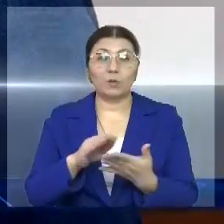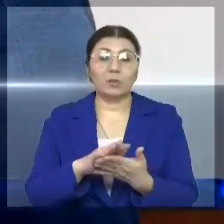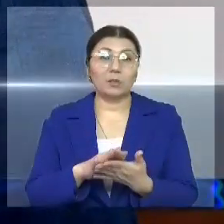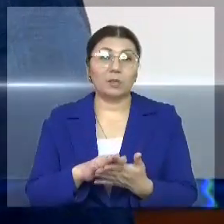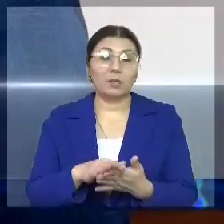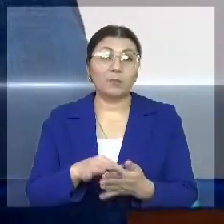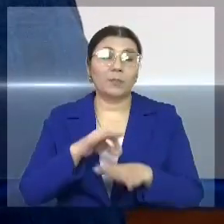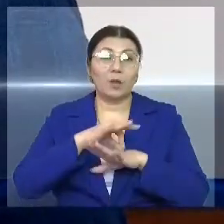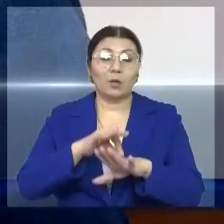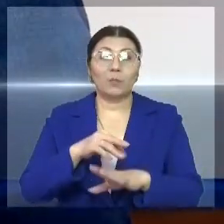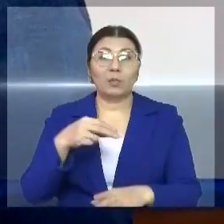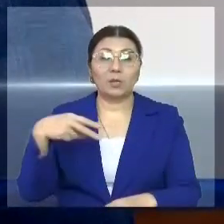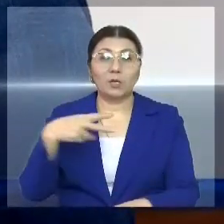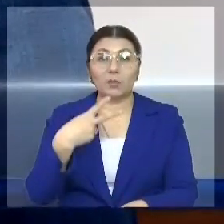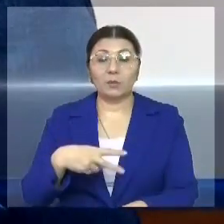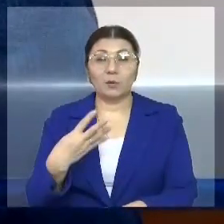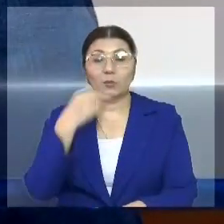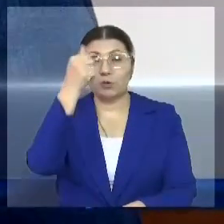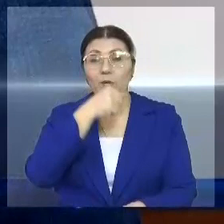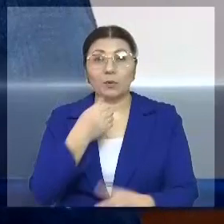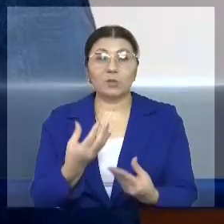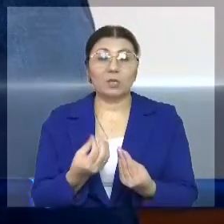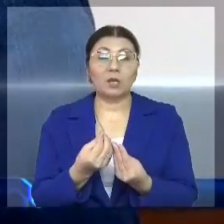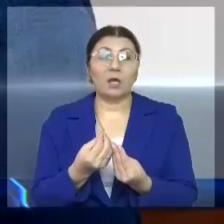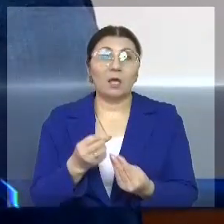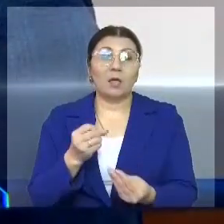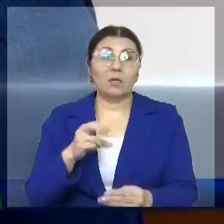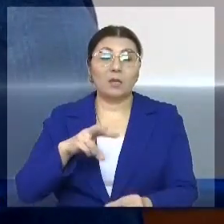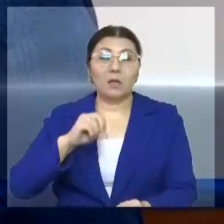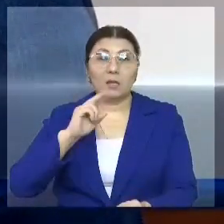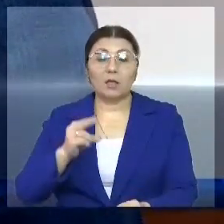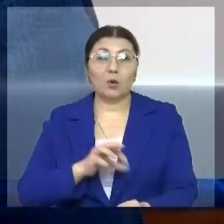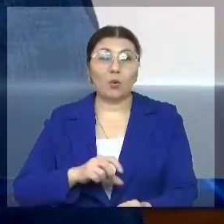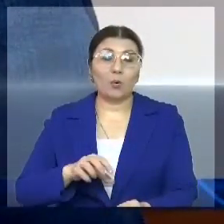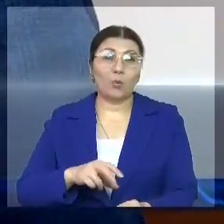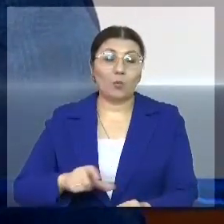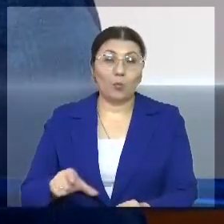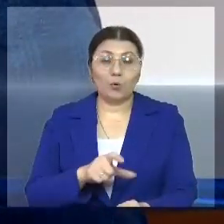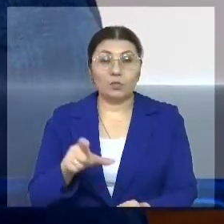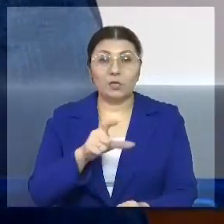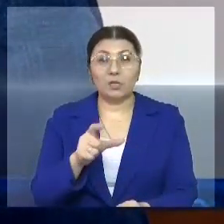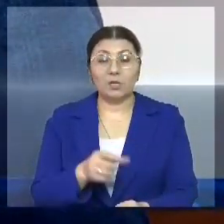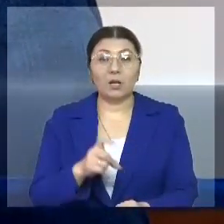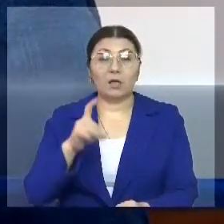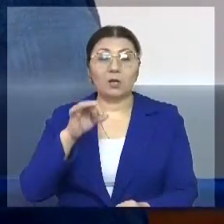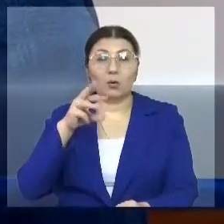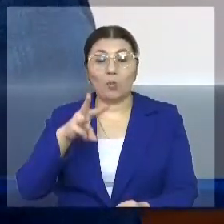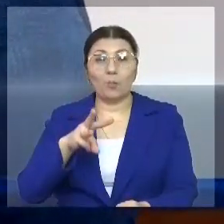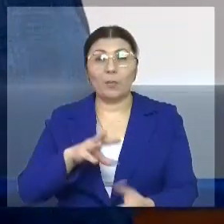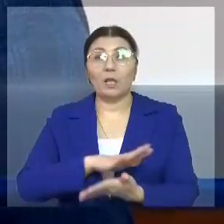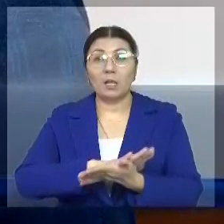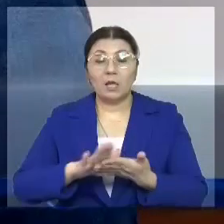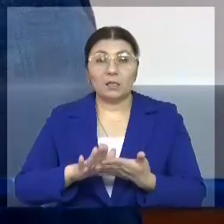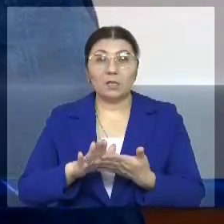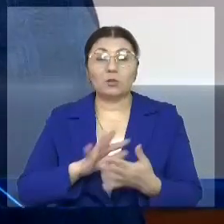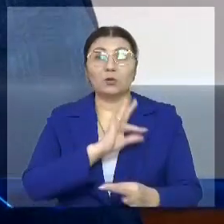қарастырылған жерметтер. Және Елек өзенінің алты валентті хроммен ластану жөніндегі, соны тазарту жөніндегі